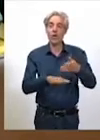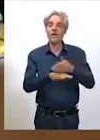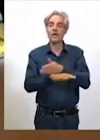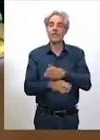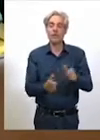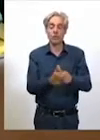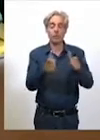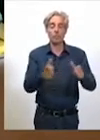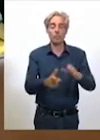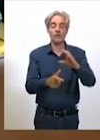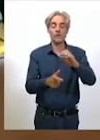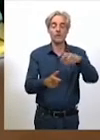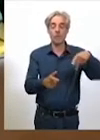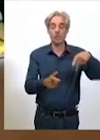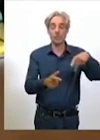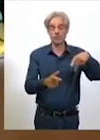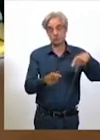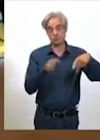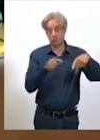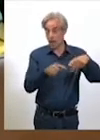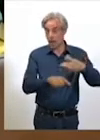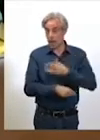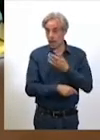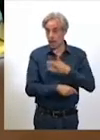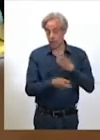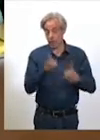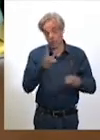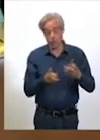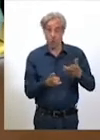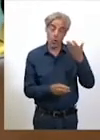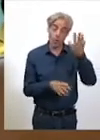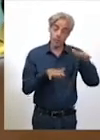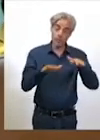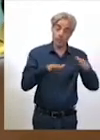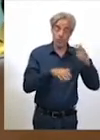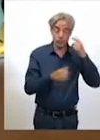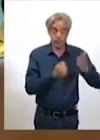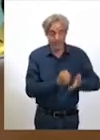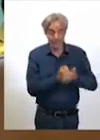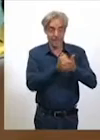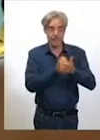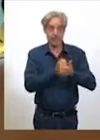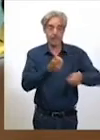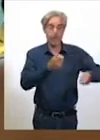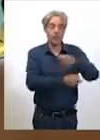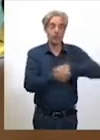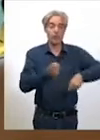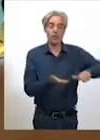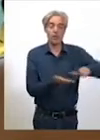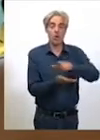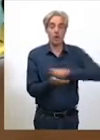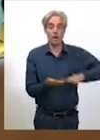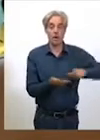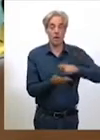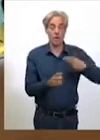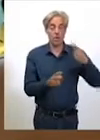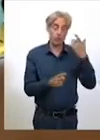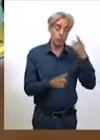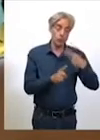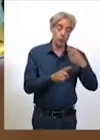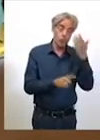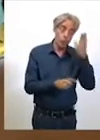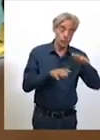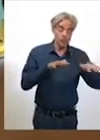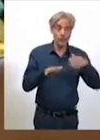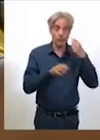en l'occurrence de ces sociétés coopératives d'intérêt collectif, c'est aussi un autre moyen d'aller soutenir l'économie locale, et c'est un autre moyen de contribuer